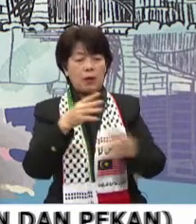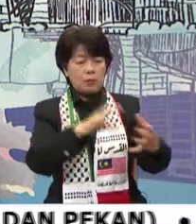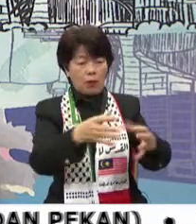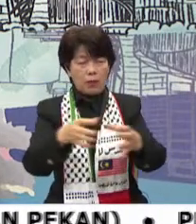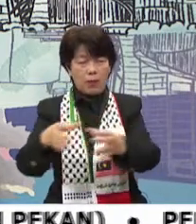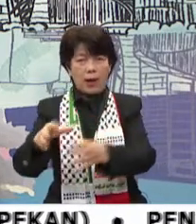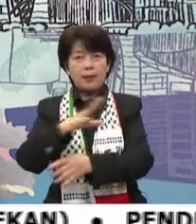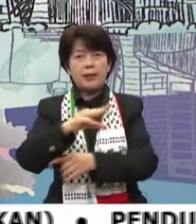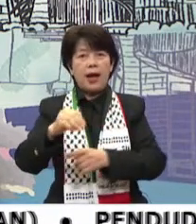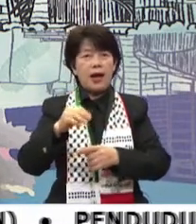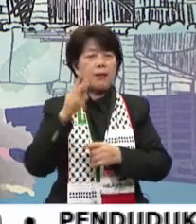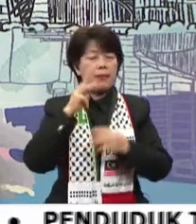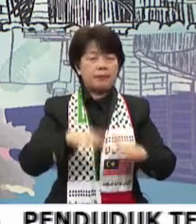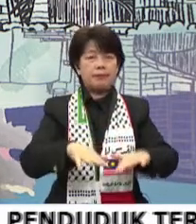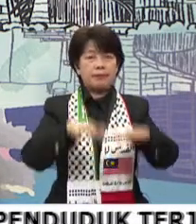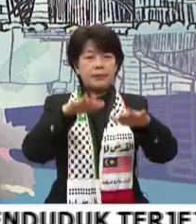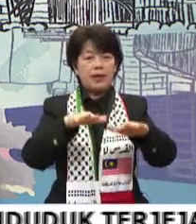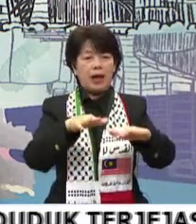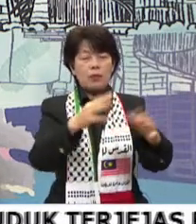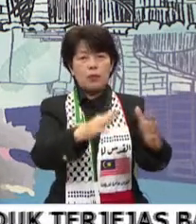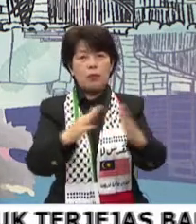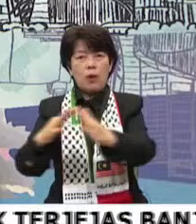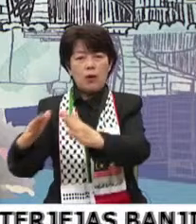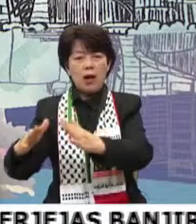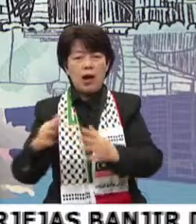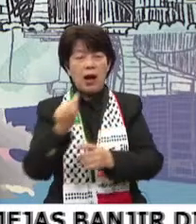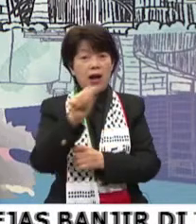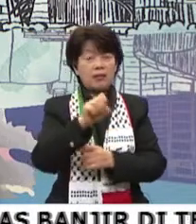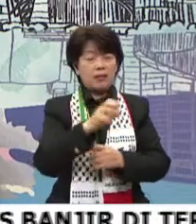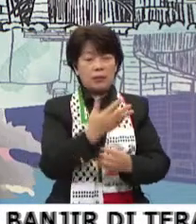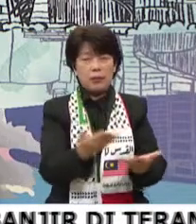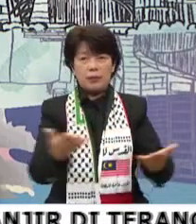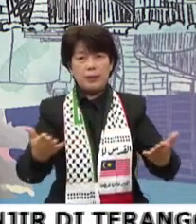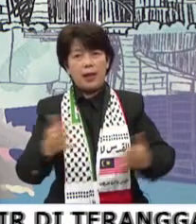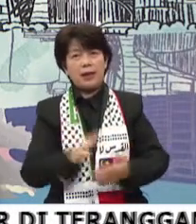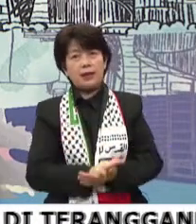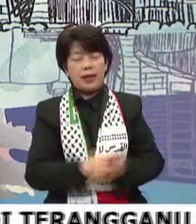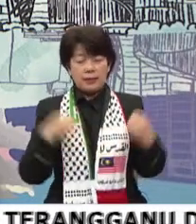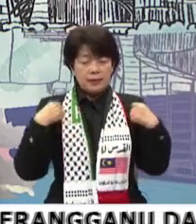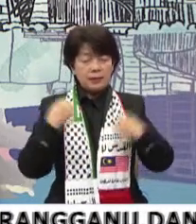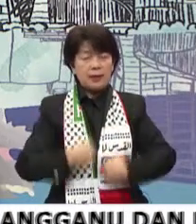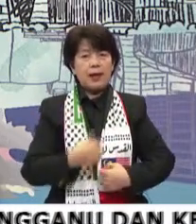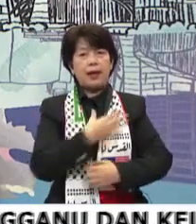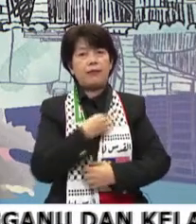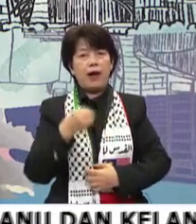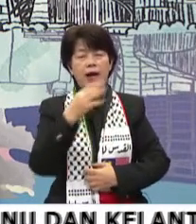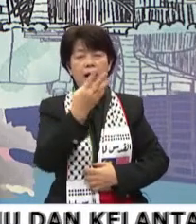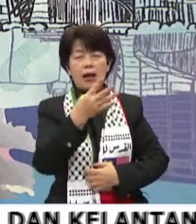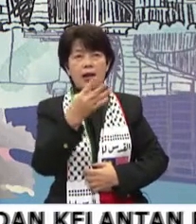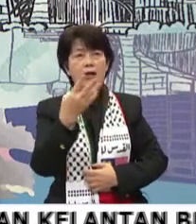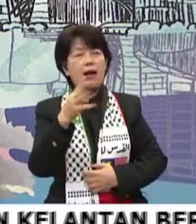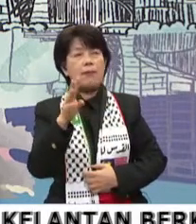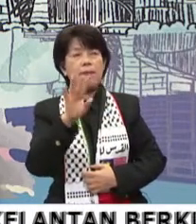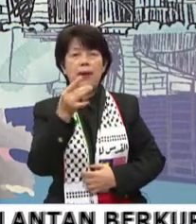aset air 2164 unit aset udara 28 unit dan juga jaket keselamatan sebanyak